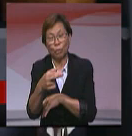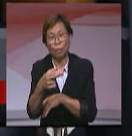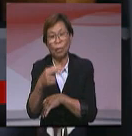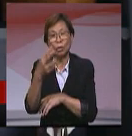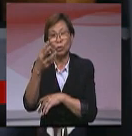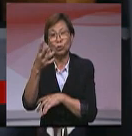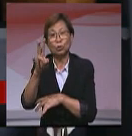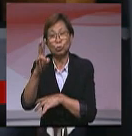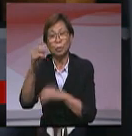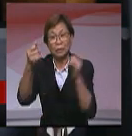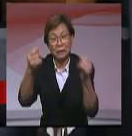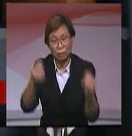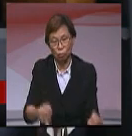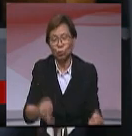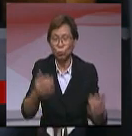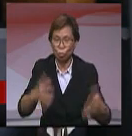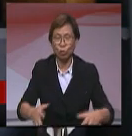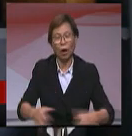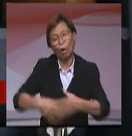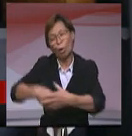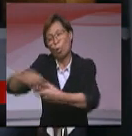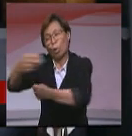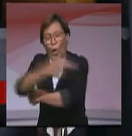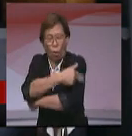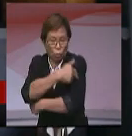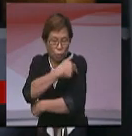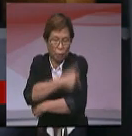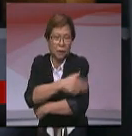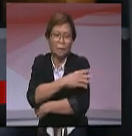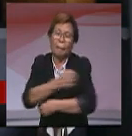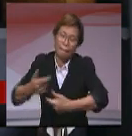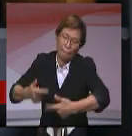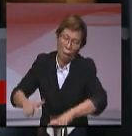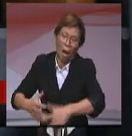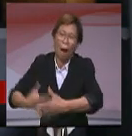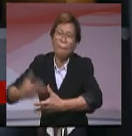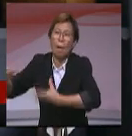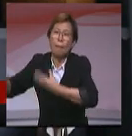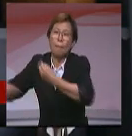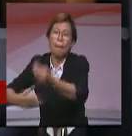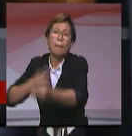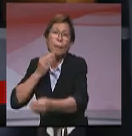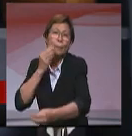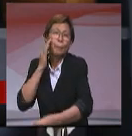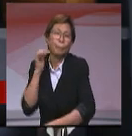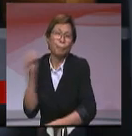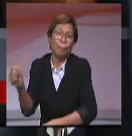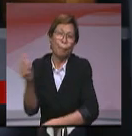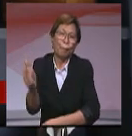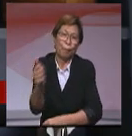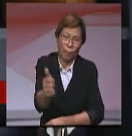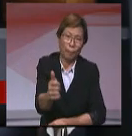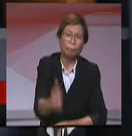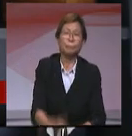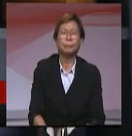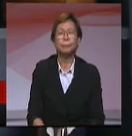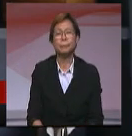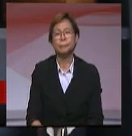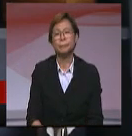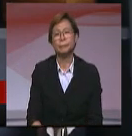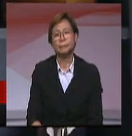36,417 individu telah di-discharge dan dibenarkan pulang ke rumah masing-masing.